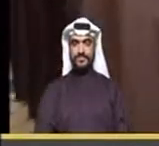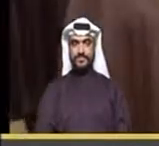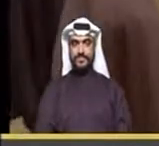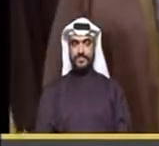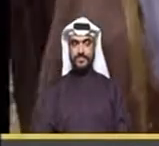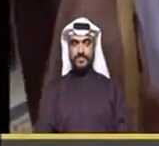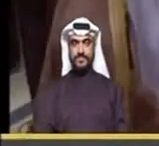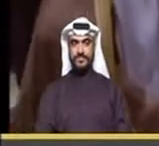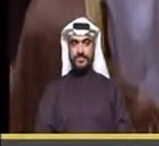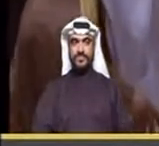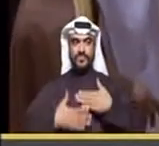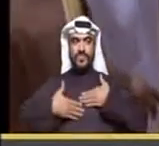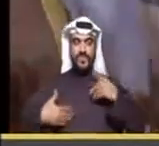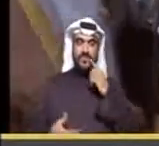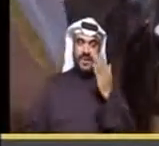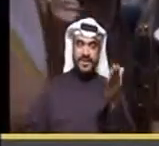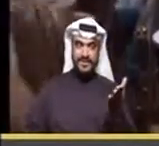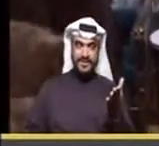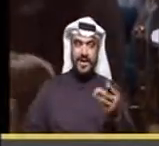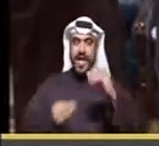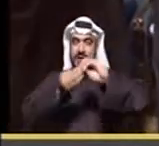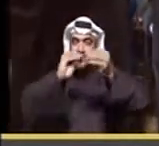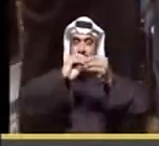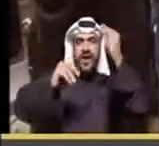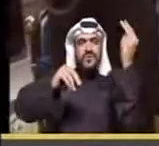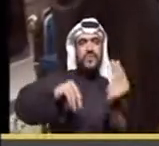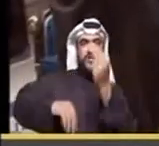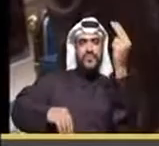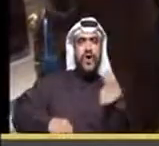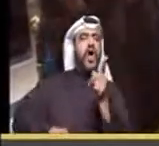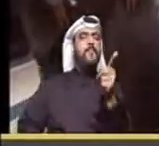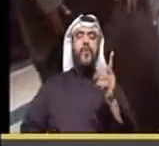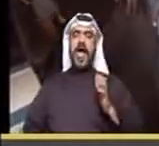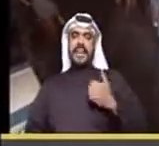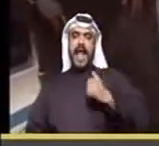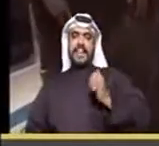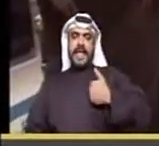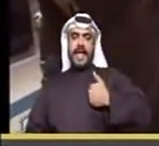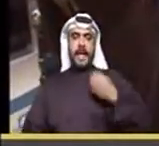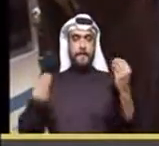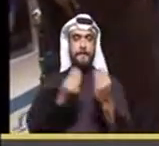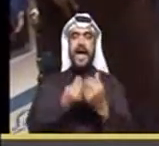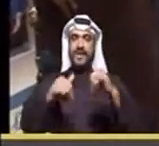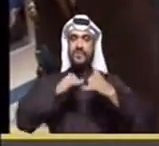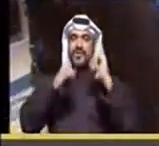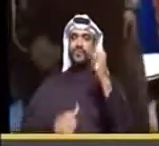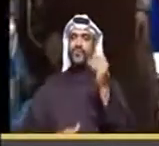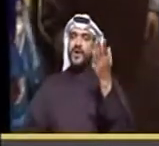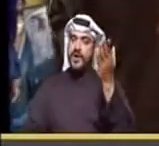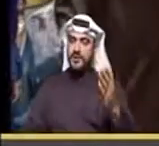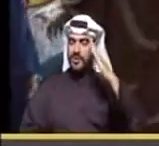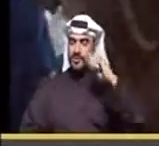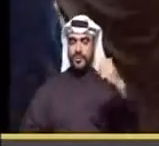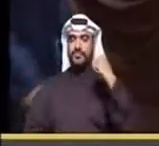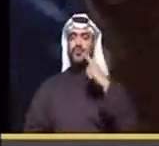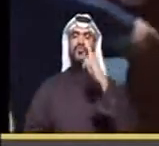فنان مشهور عربي عايش في كندا، من اهم الفنانين، طلبنا منه يرسم لك اللوحه طويل العمر مع جواد عربي، وانت فارس يا طويل العمر حق